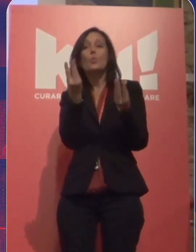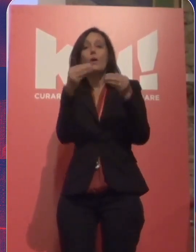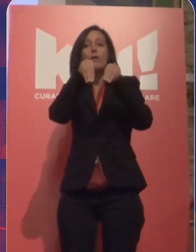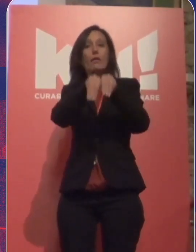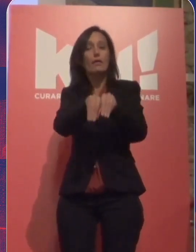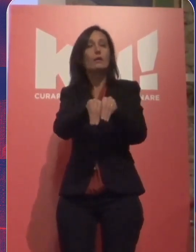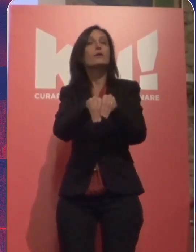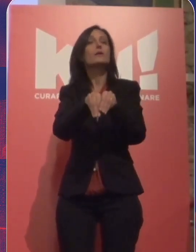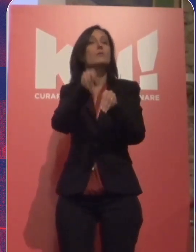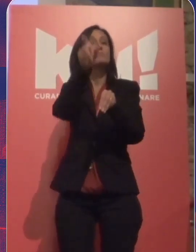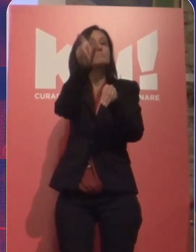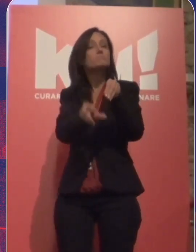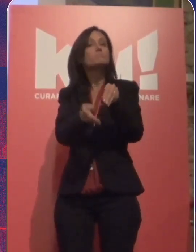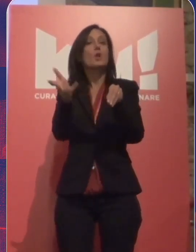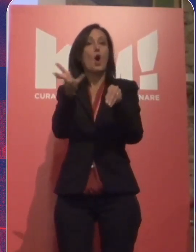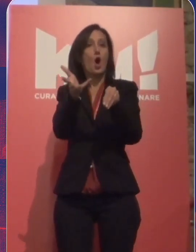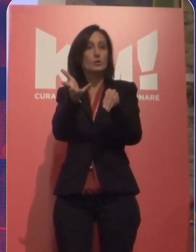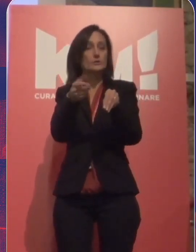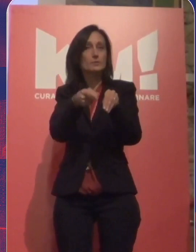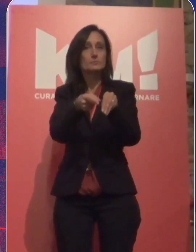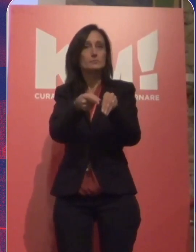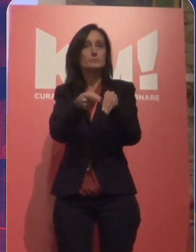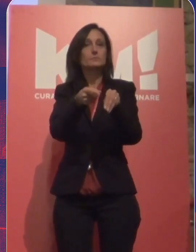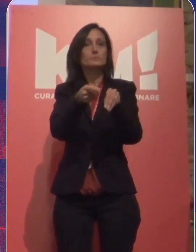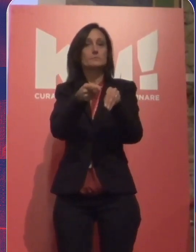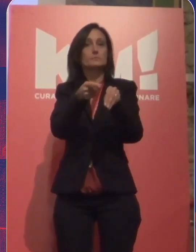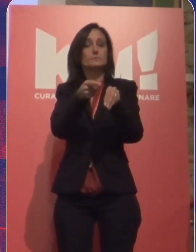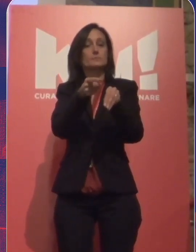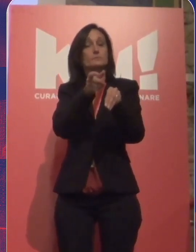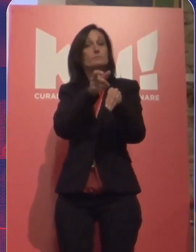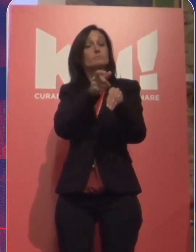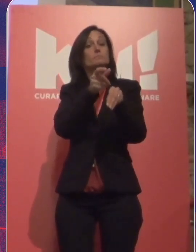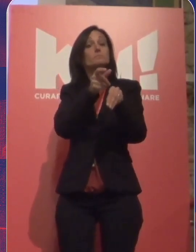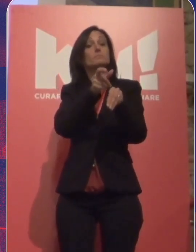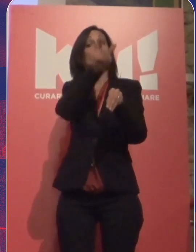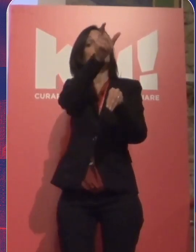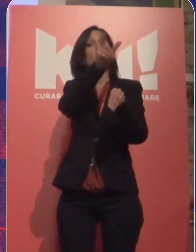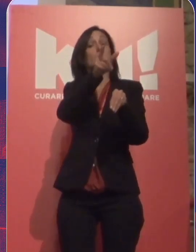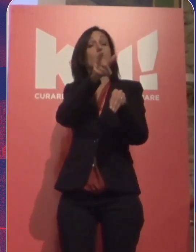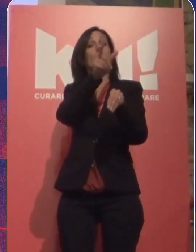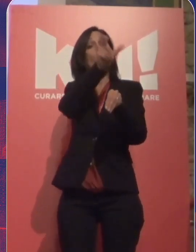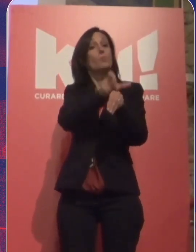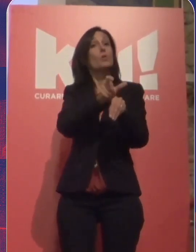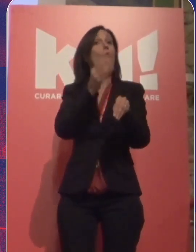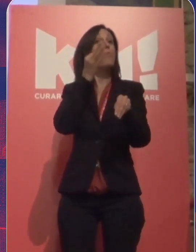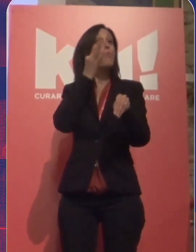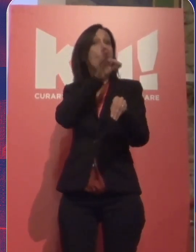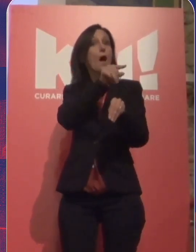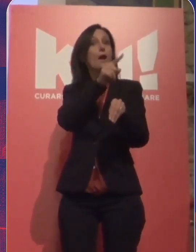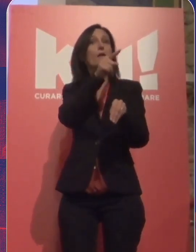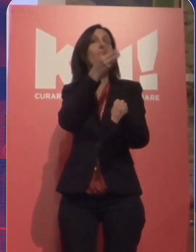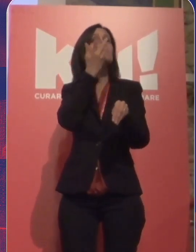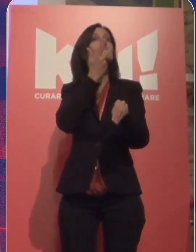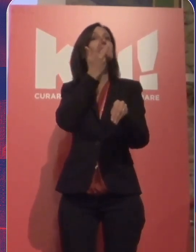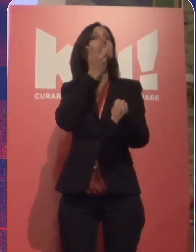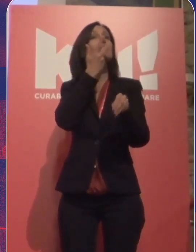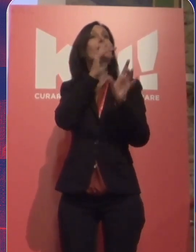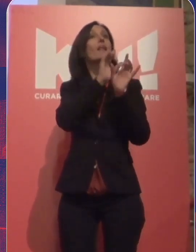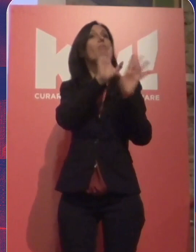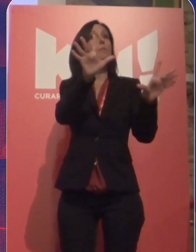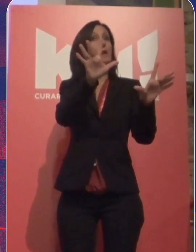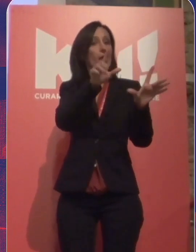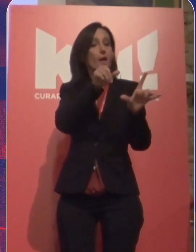verso l'umano e aspirazione alla libertà necessità della